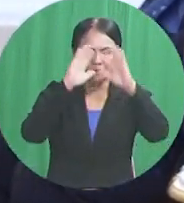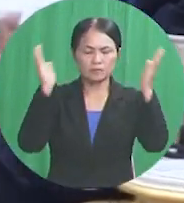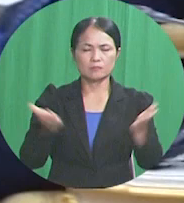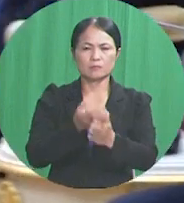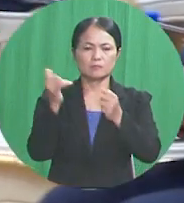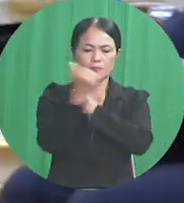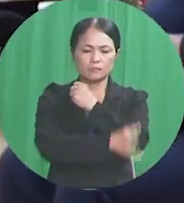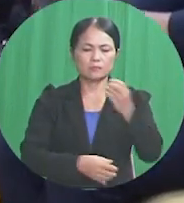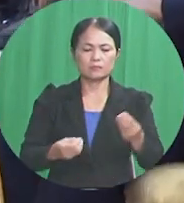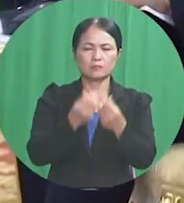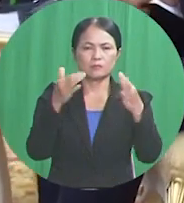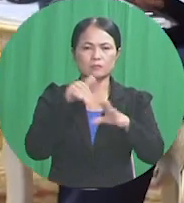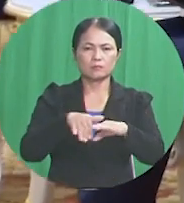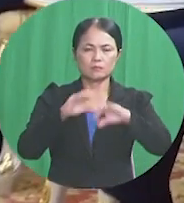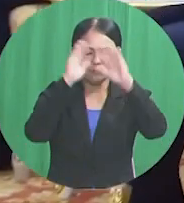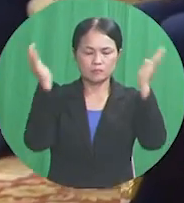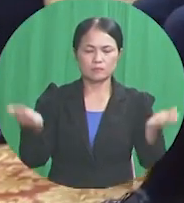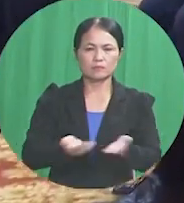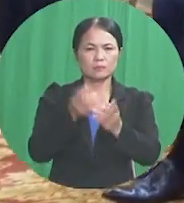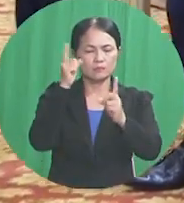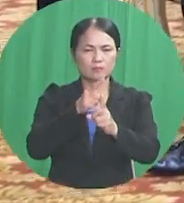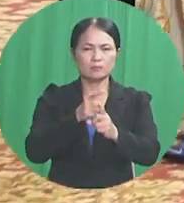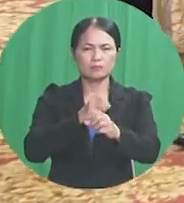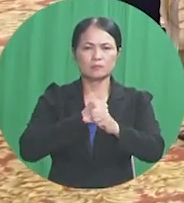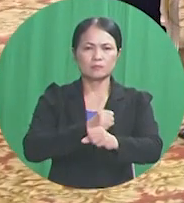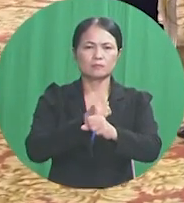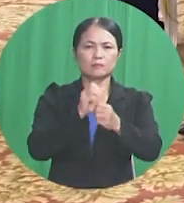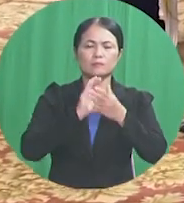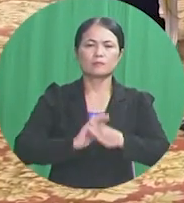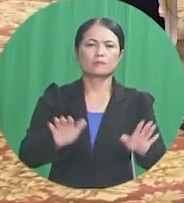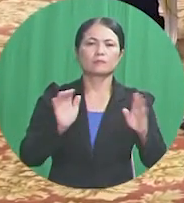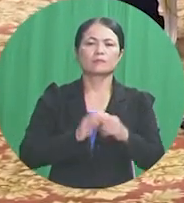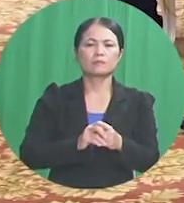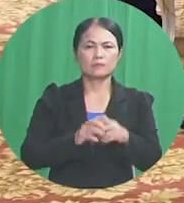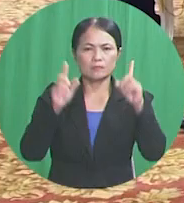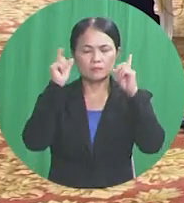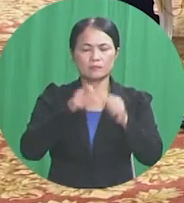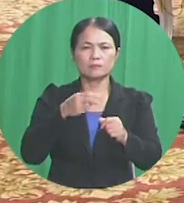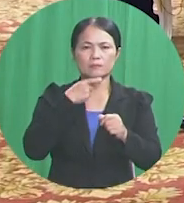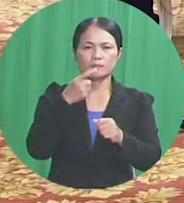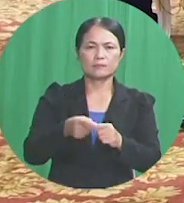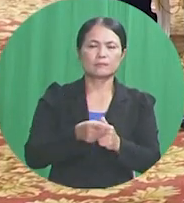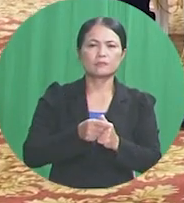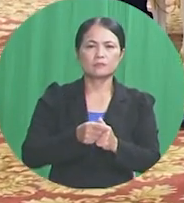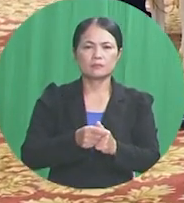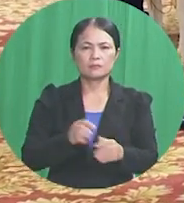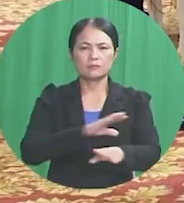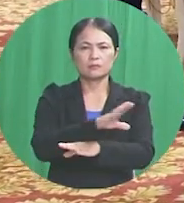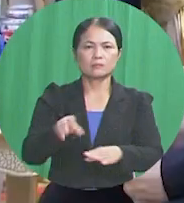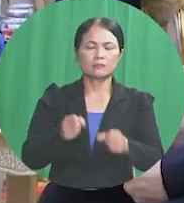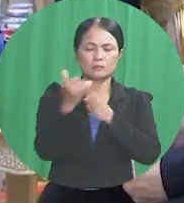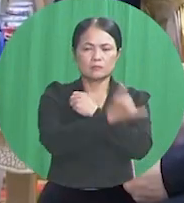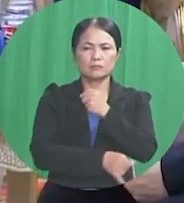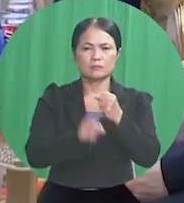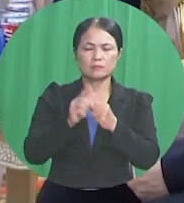แต่ประเทศจีจานในขนมปีพบโลกดำใบกาปีสันติพิบไอจะดำเมียนประสาทาการพูชีกู้ชีประเท